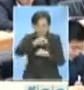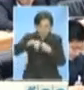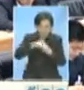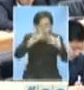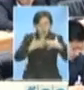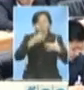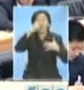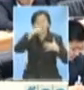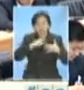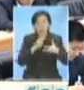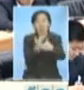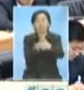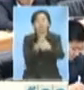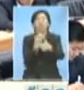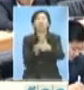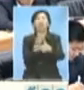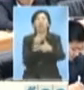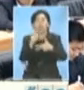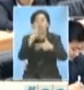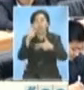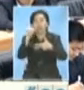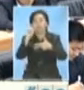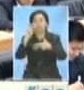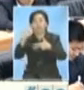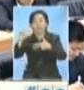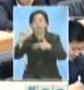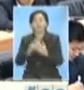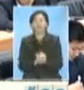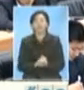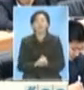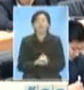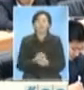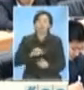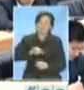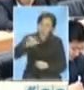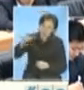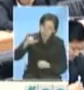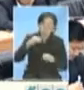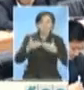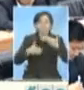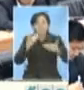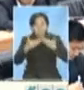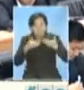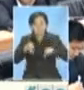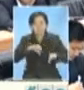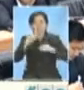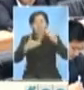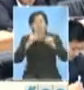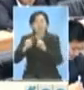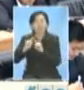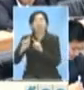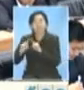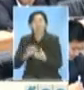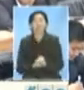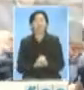ยในงบประมาณในครั้งนี้ขอไว้118ล้านบาทเฉพาะค่าเดินทางแล้วก็ไปจัดนิทรรศการหรือว่าการชักจูง